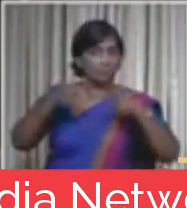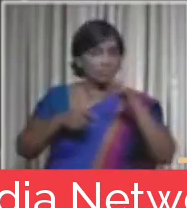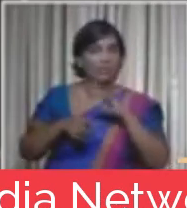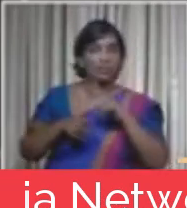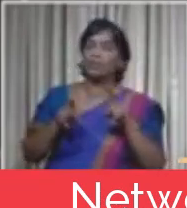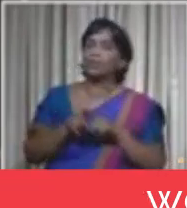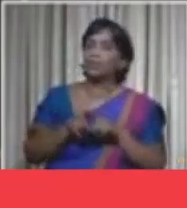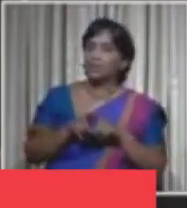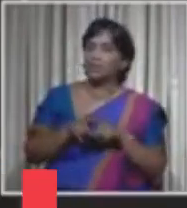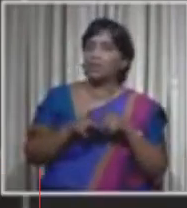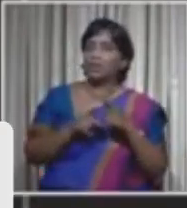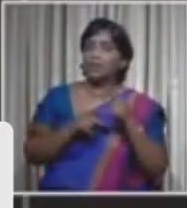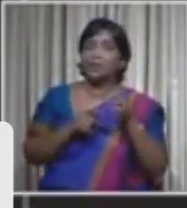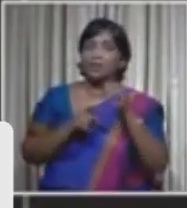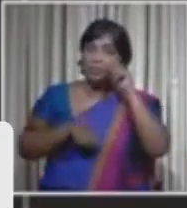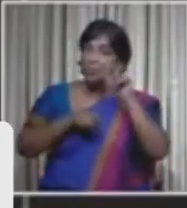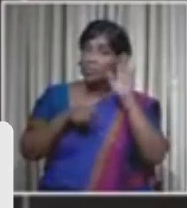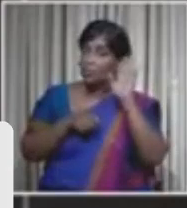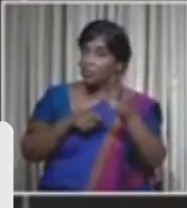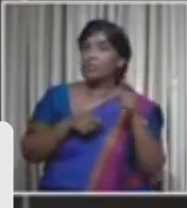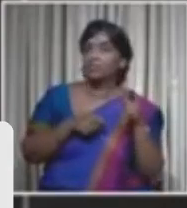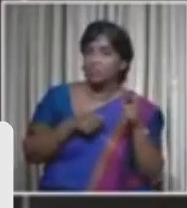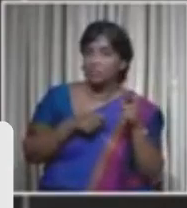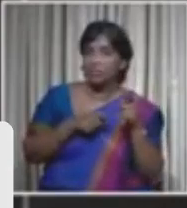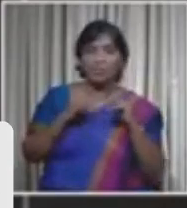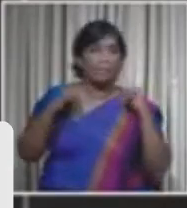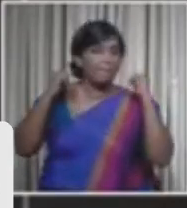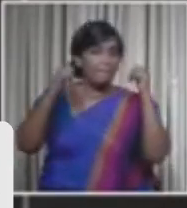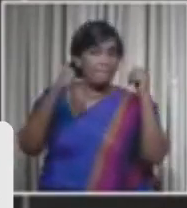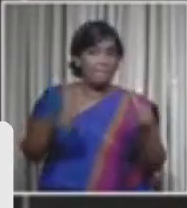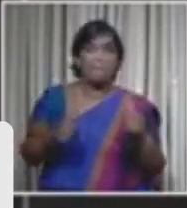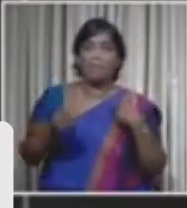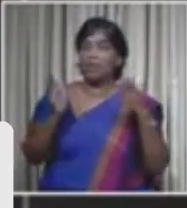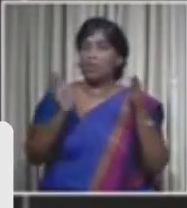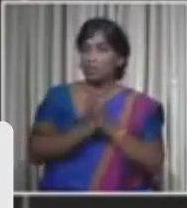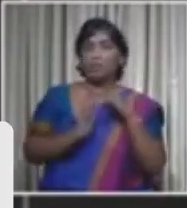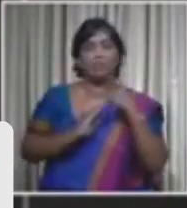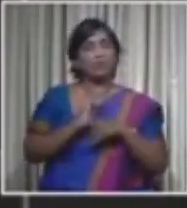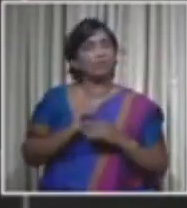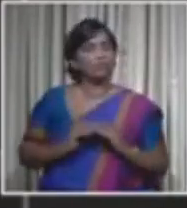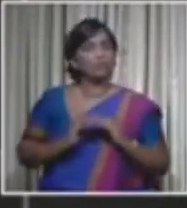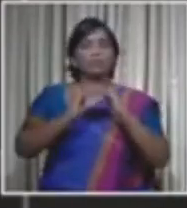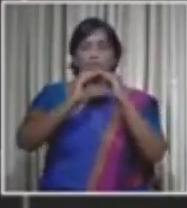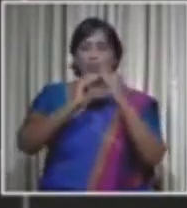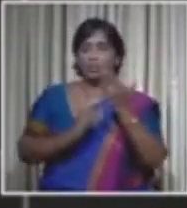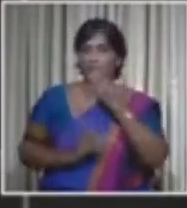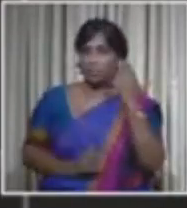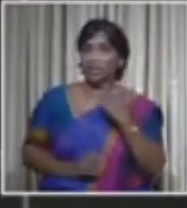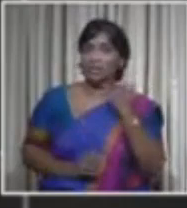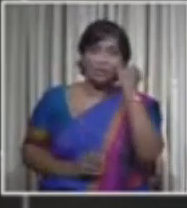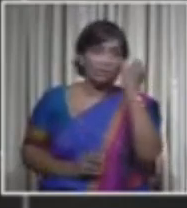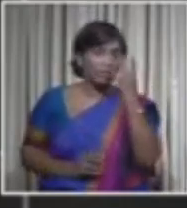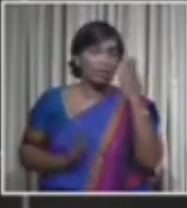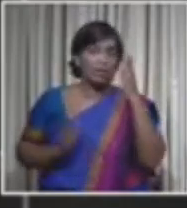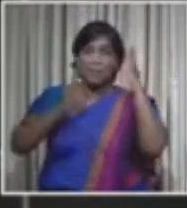இனங்களுக்கிடையிலே பாலத்தை ஏற்படுத்துவதன் ஊடாகத்தான் இந்த நாட்டை அபிவிருத்தி செய்யலாம். அது சிங்கப்பூராக இருக்கலாம், மலேசியாவாக இருக்கலாம், அங்கு